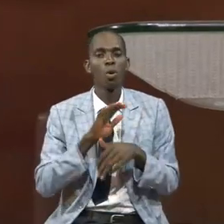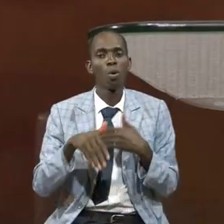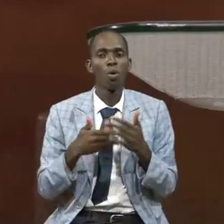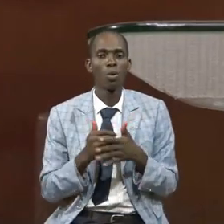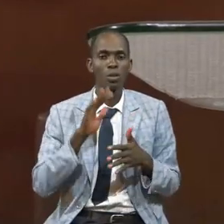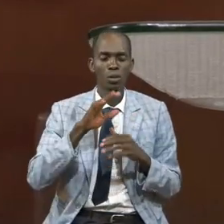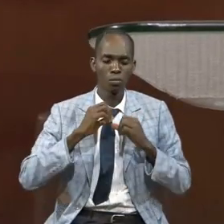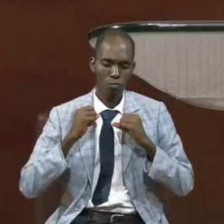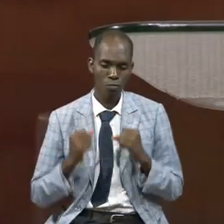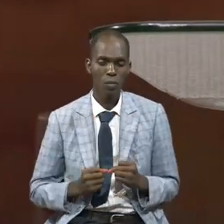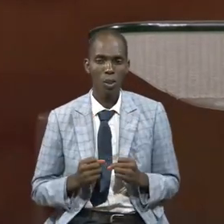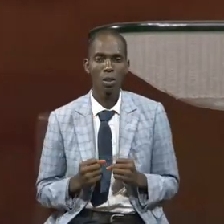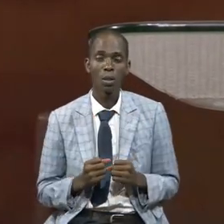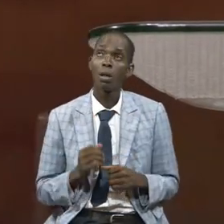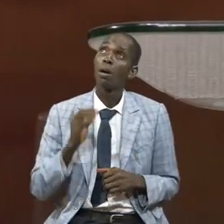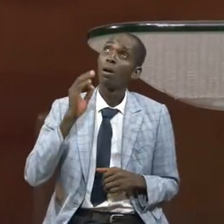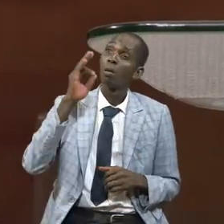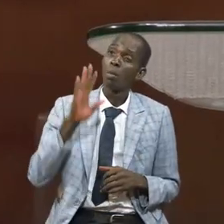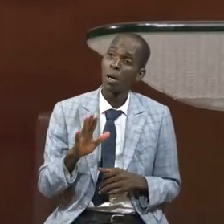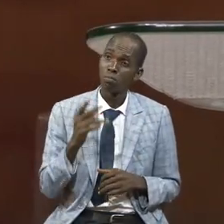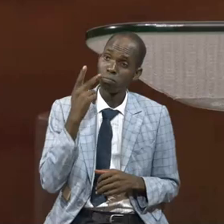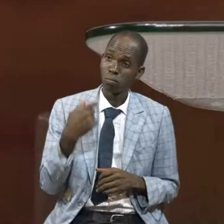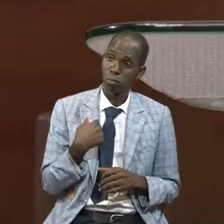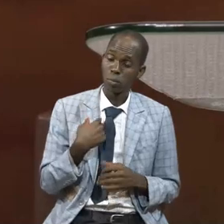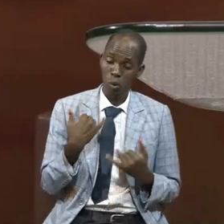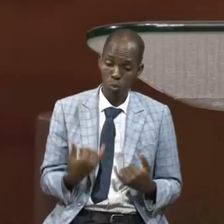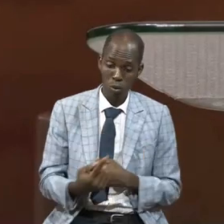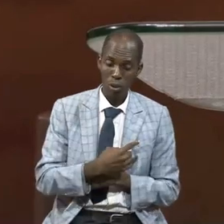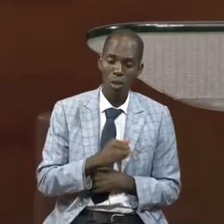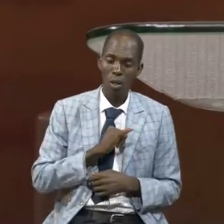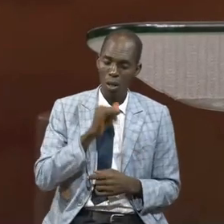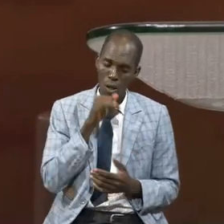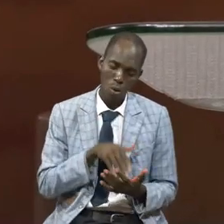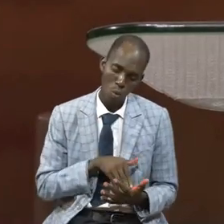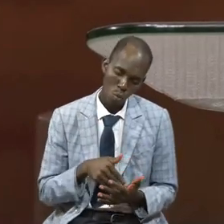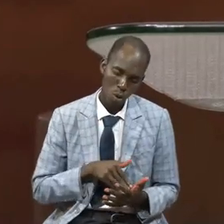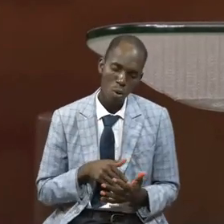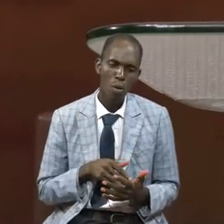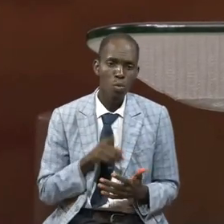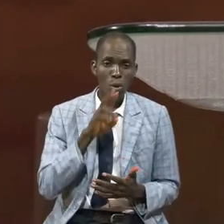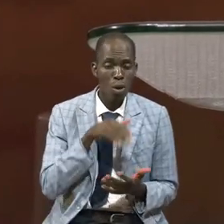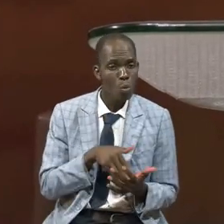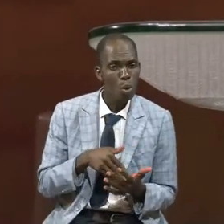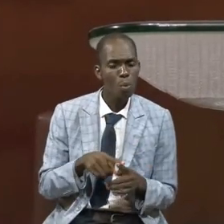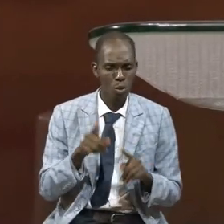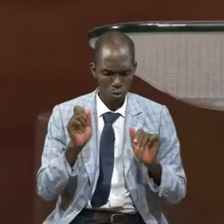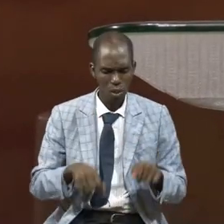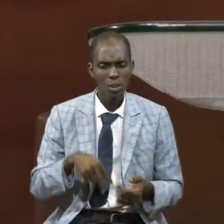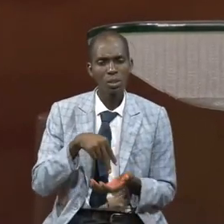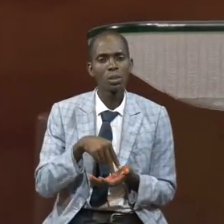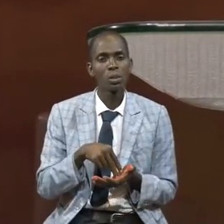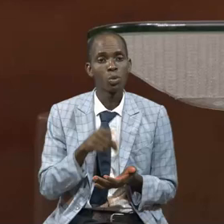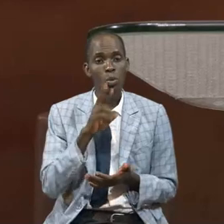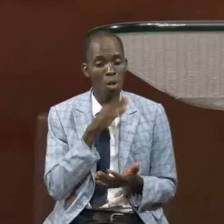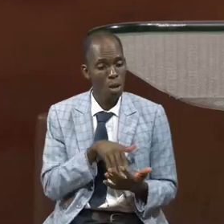votre force. Pasteur, je suis faible ce jour. Vous êtes faible, mais vous pouvez vous tenir